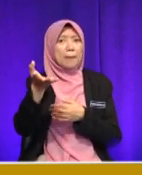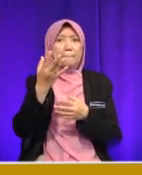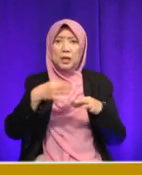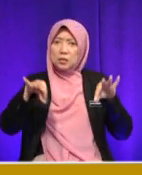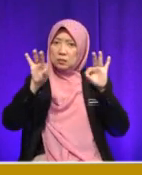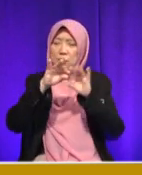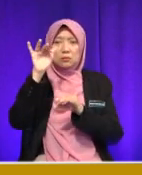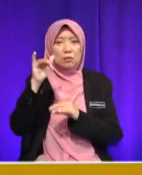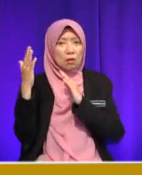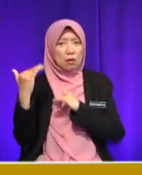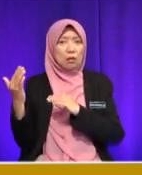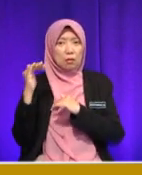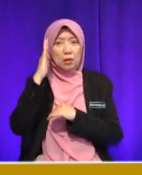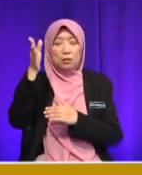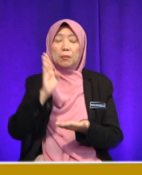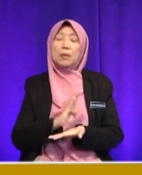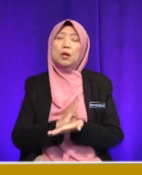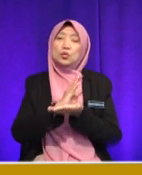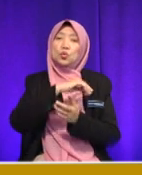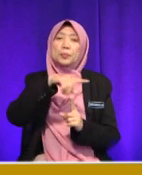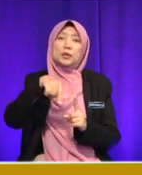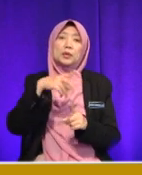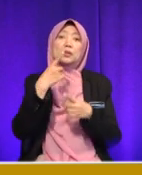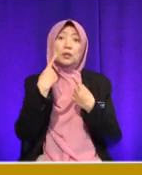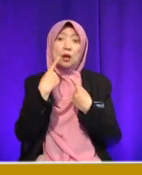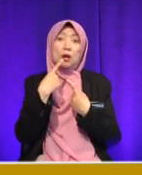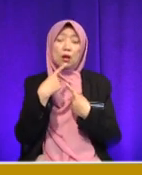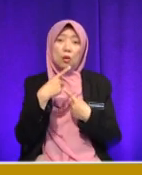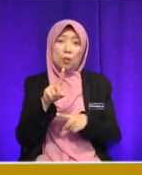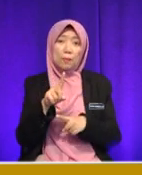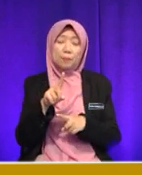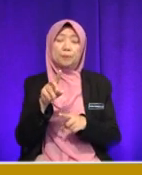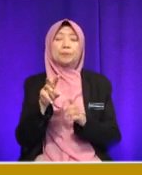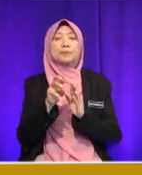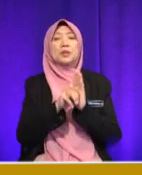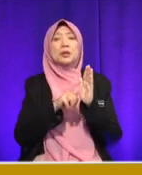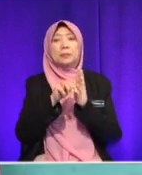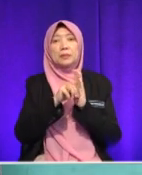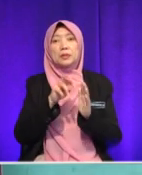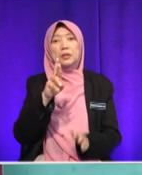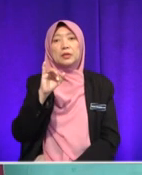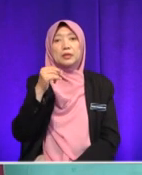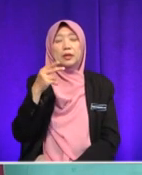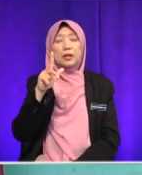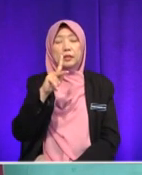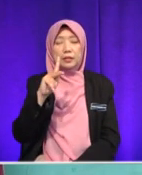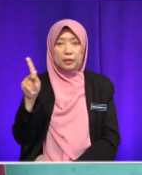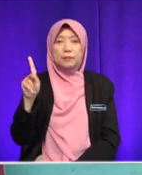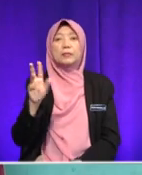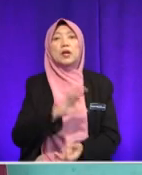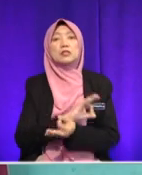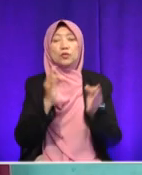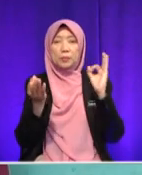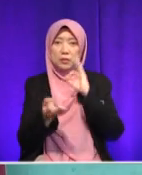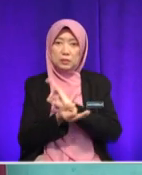yang saya harap akan membantu anda bila anda menjawab soalan memerihalkan transformasi nanti. Okey, baik. Jadi